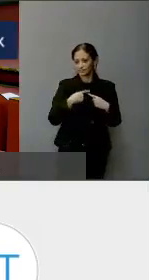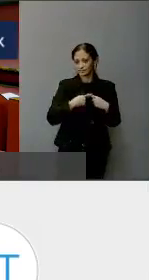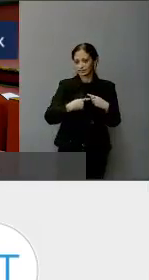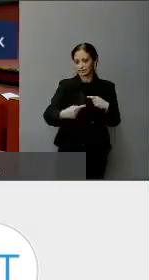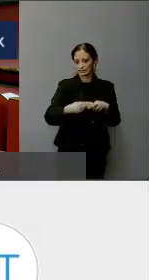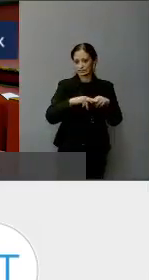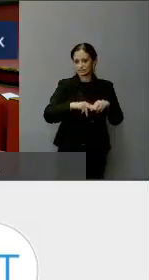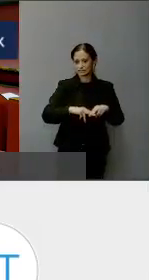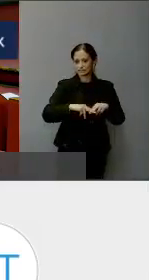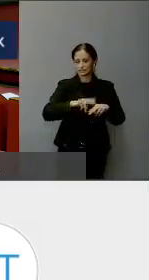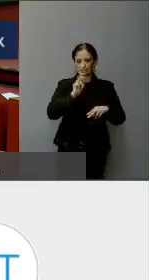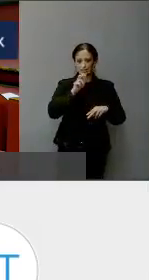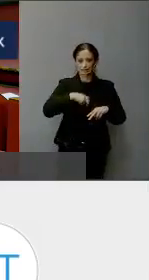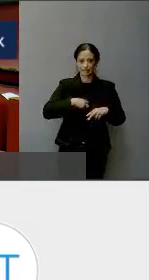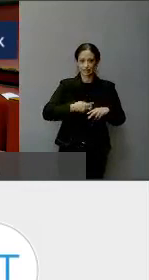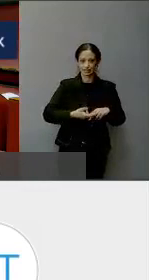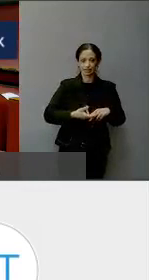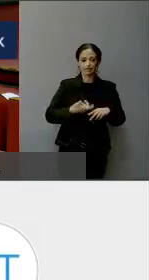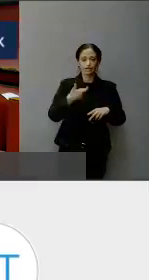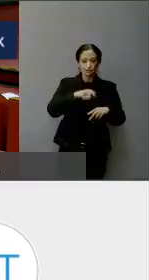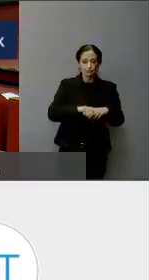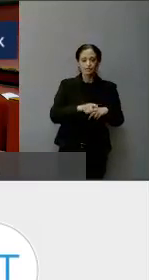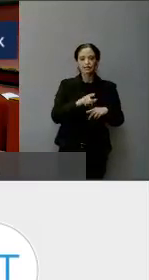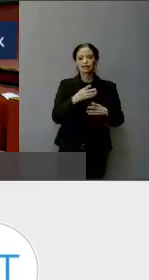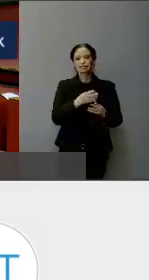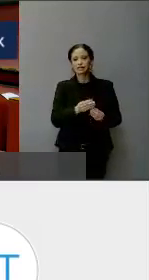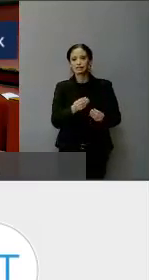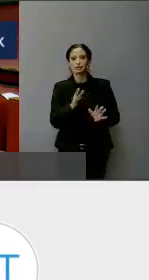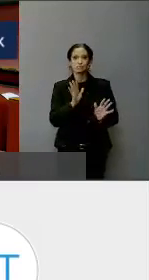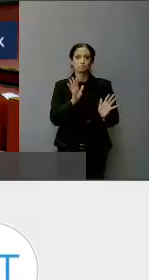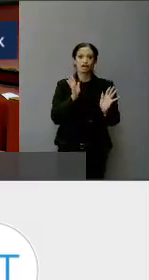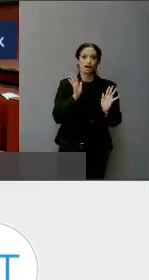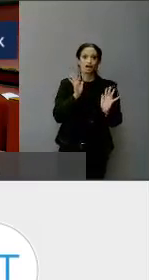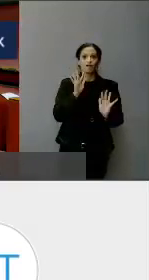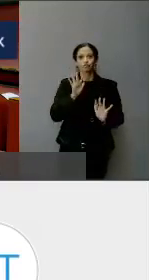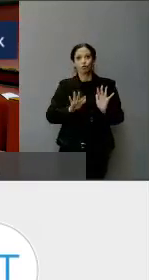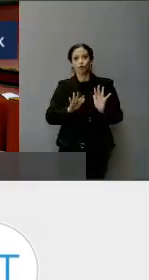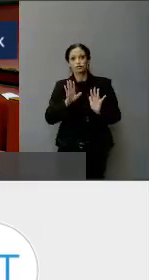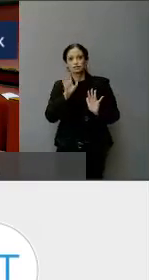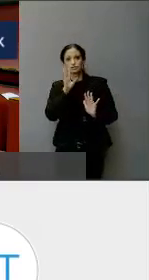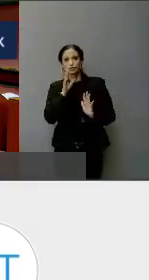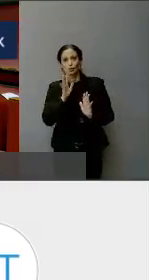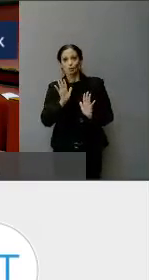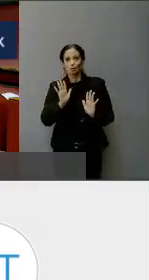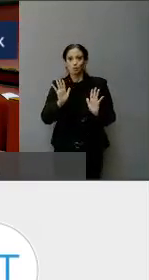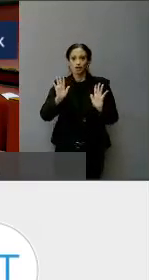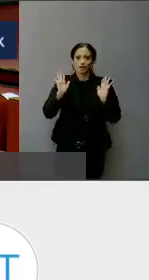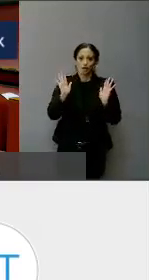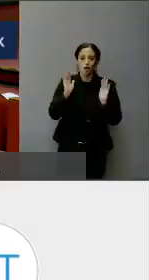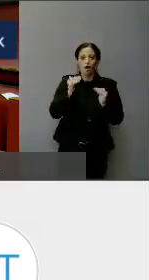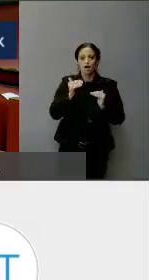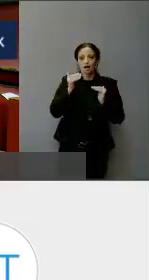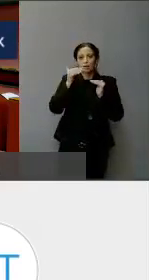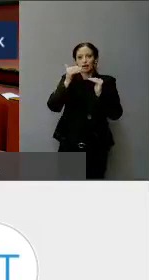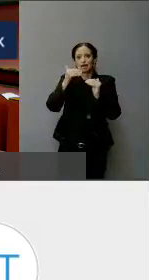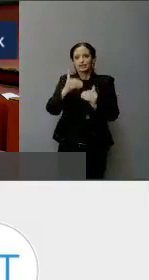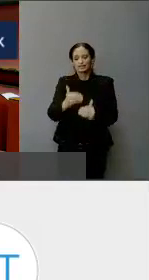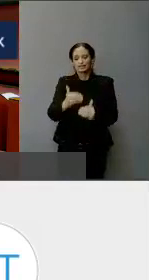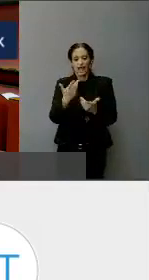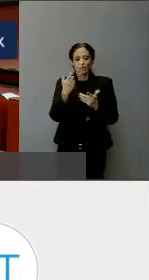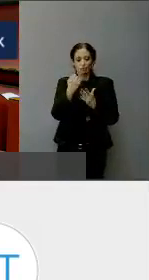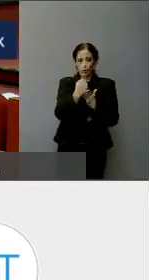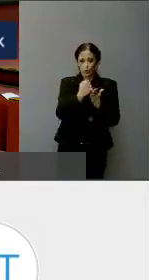permetterete con molti ma sebo attenzione però rimandiamo a questo